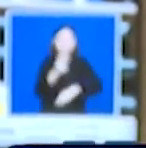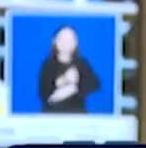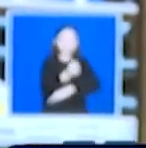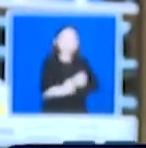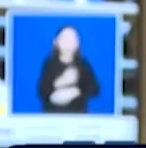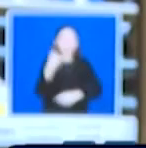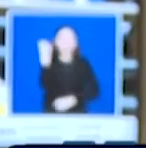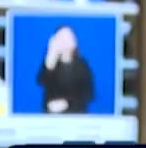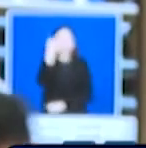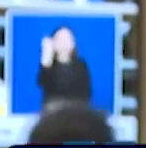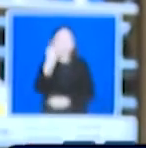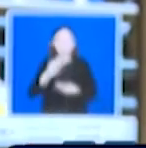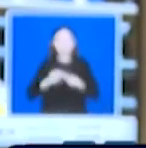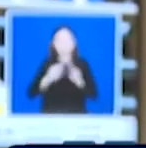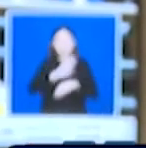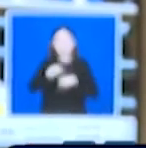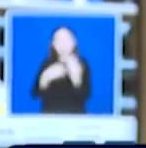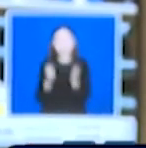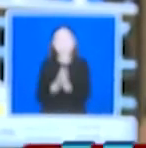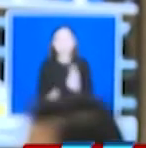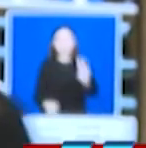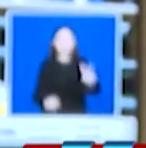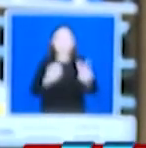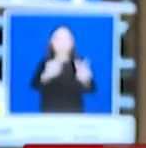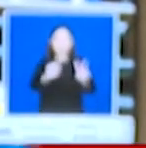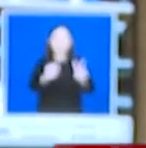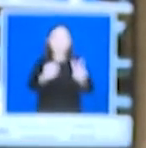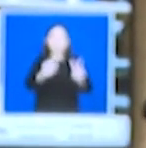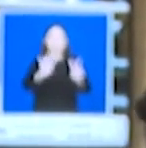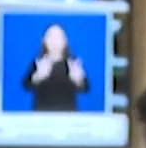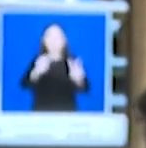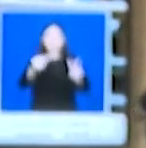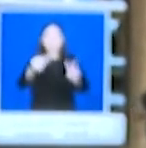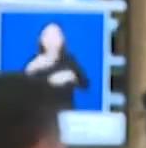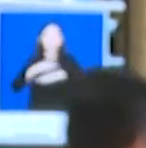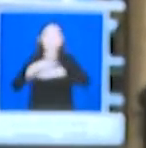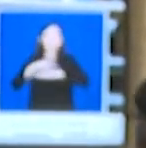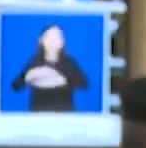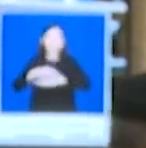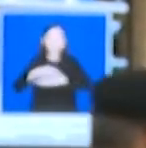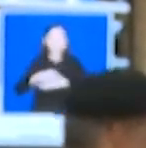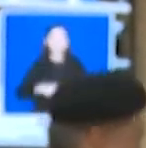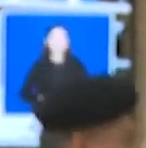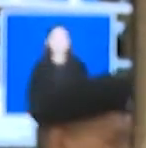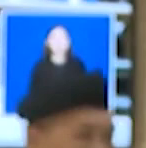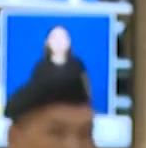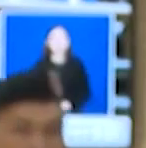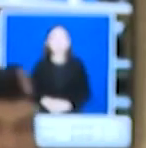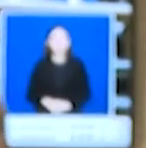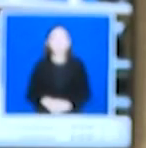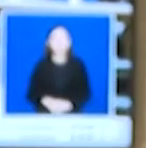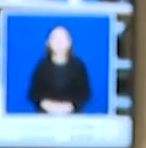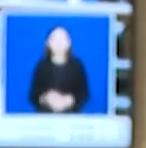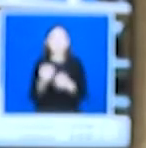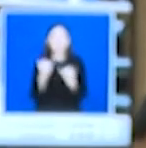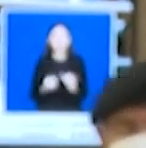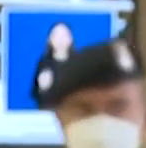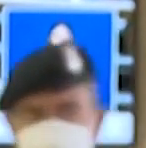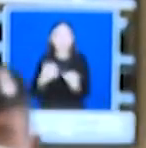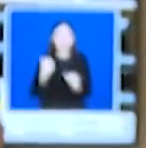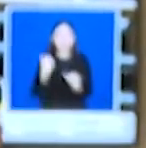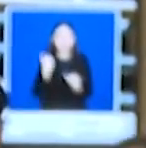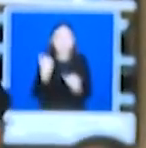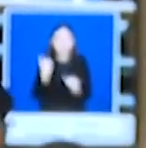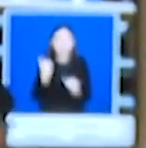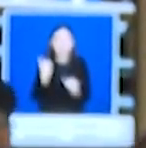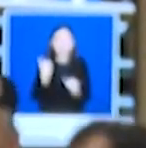เปล่าหรืออะไรหรือเปล่าแต่ผมมั่นใจนะครับว่าถ้าท่านพูดถึงกระทรวงพาณิชย์ที่ท่านเคยดูแลอยู่นะครับผมมั่นใ